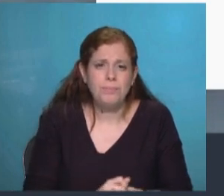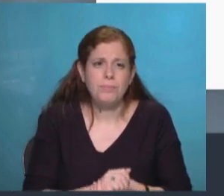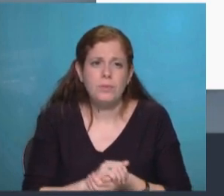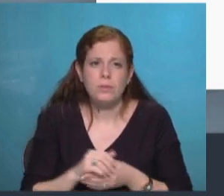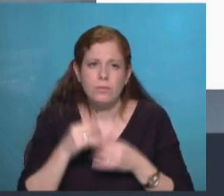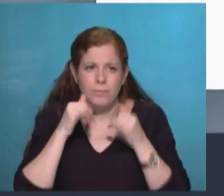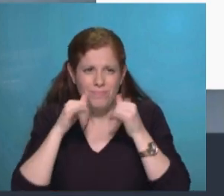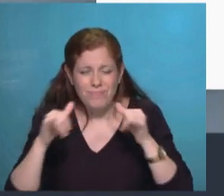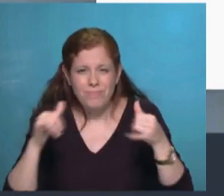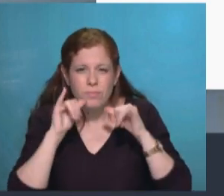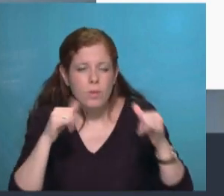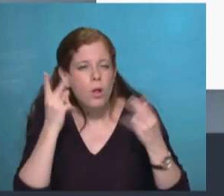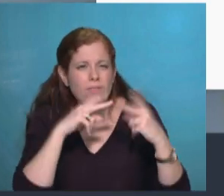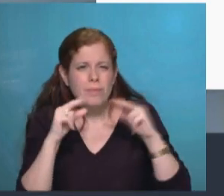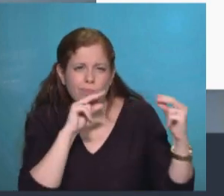לו מלא, אבל